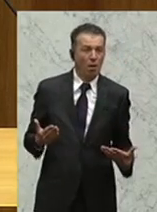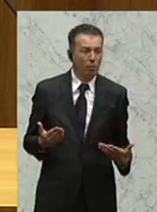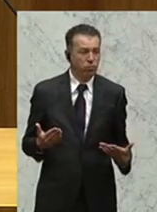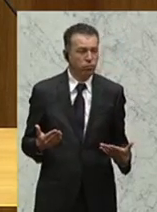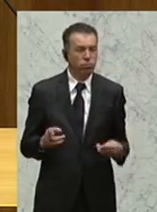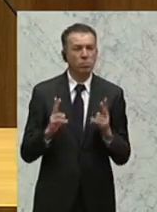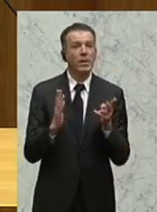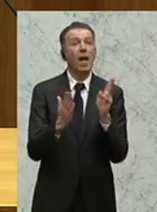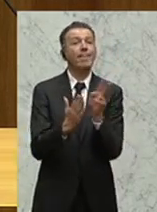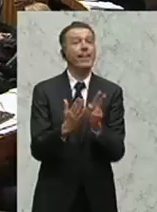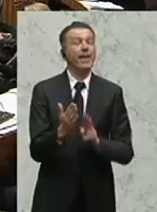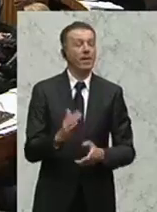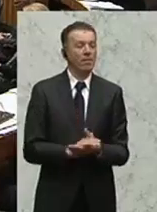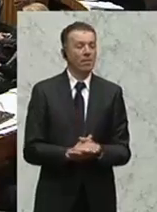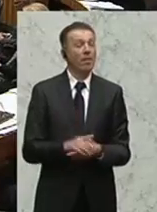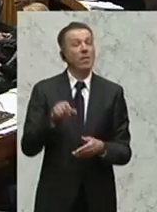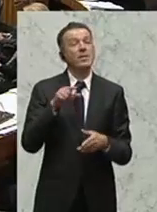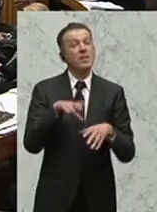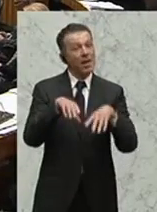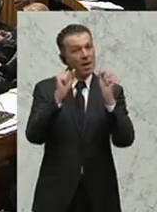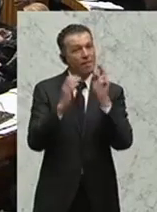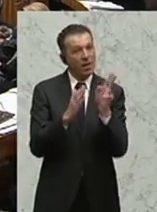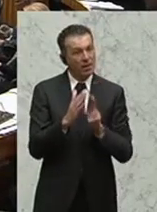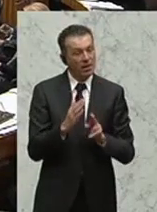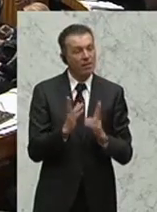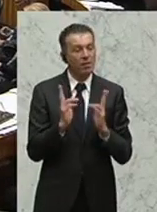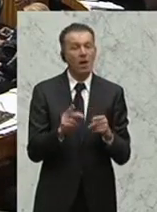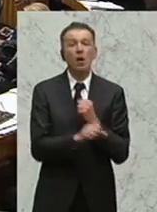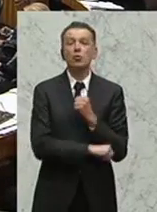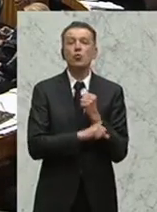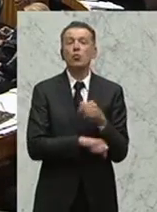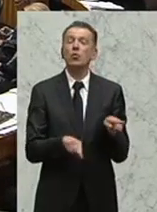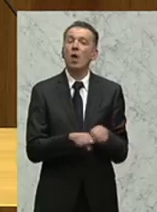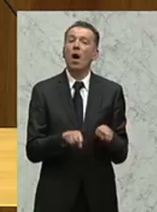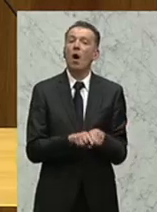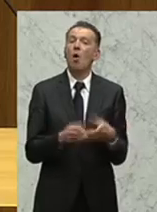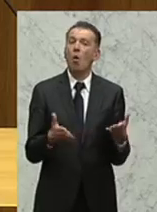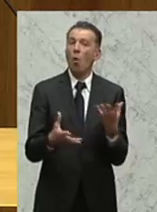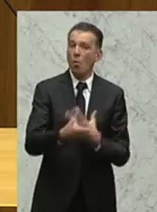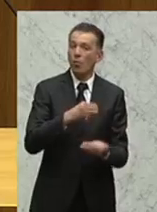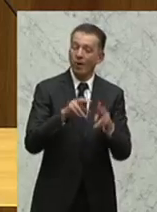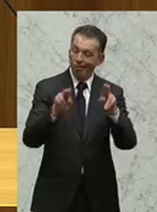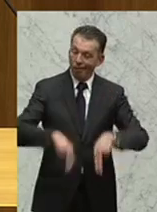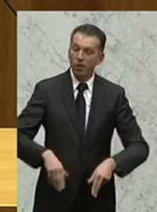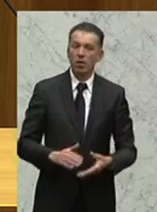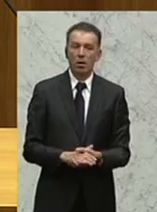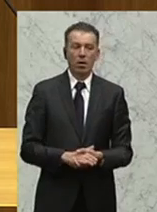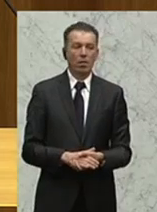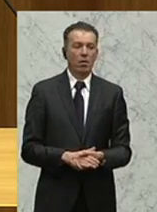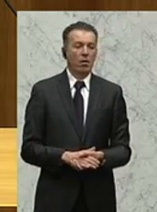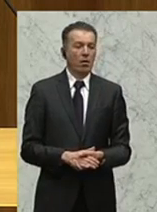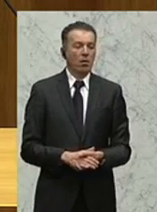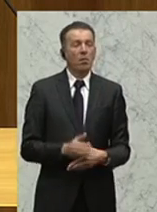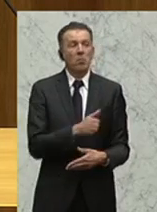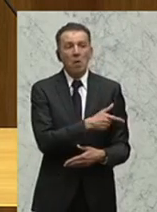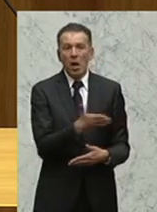hier herauslesen und wenn man sinnerfassend lesen kann, dann kann man mit dieser Studie auch dementsprechend umgehen. Aber Sie dürften nicht nur